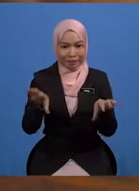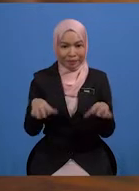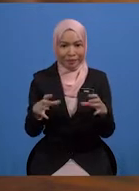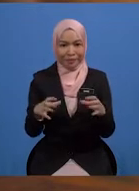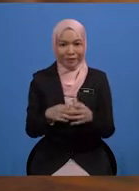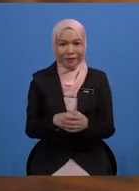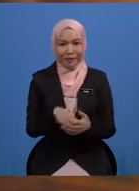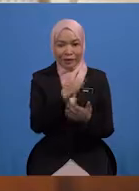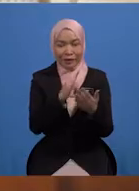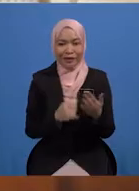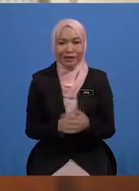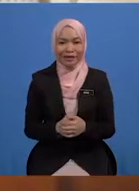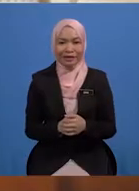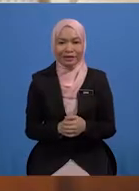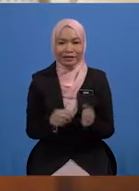dengan sebaiknya.